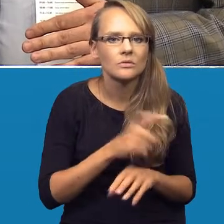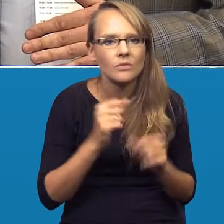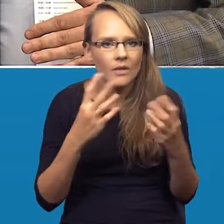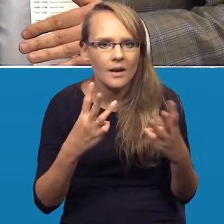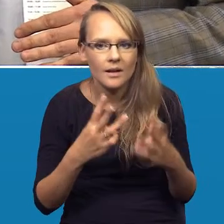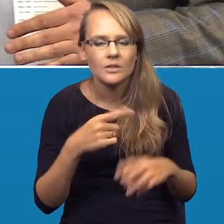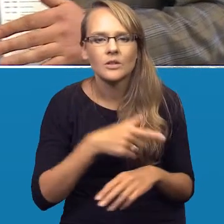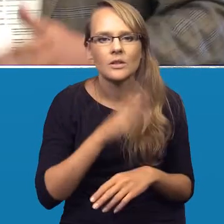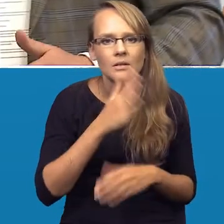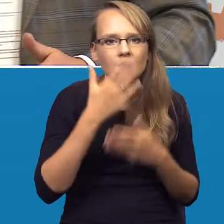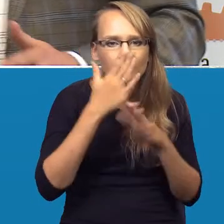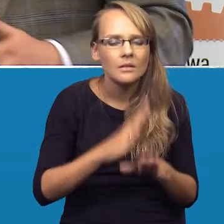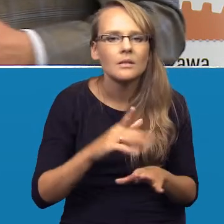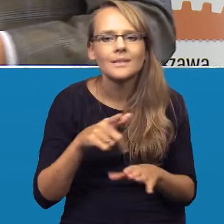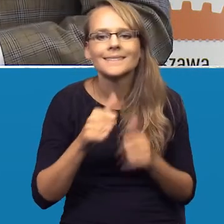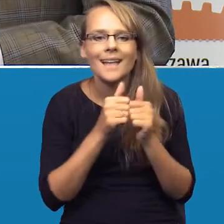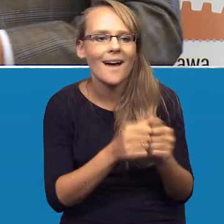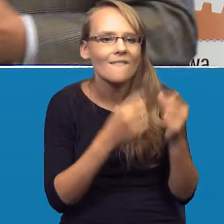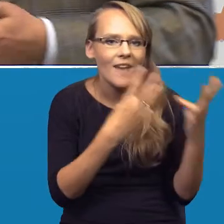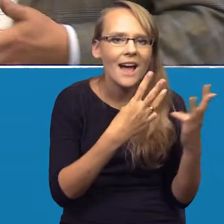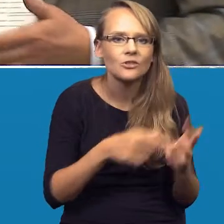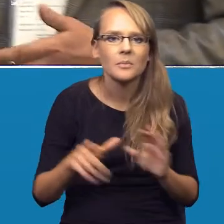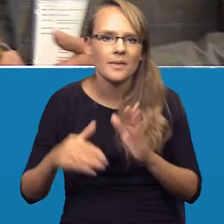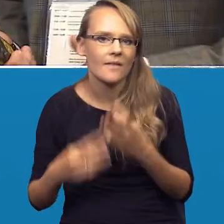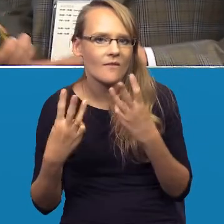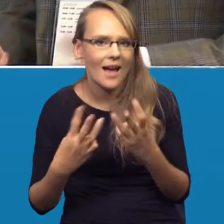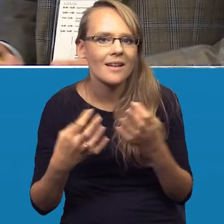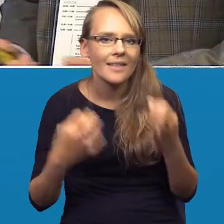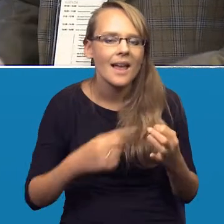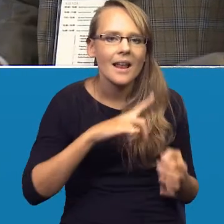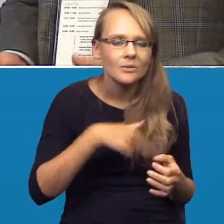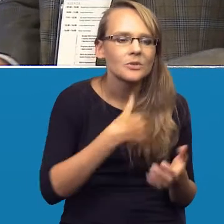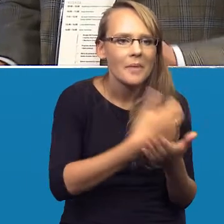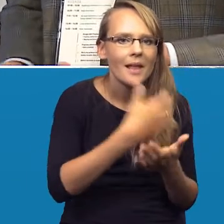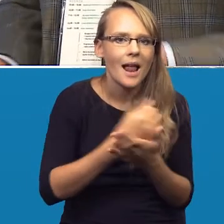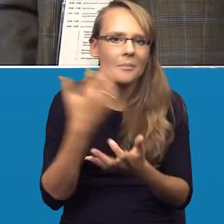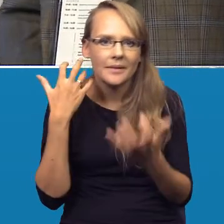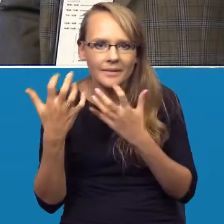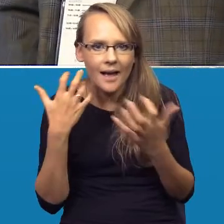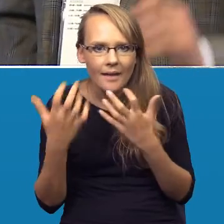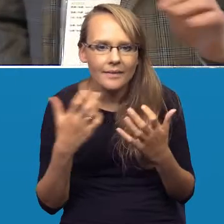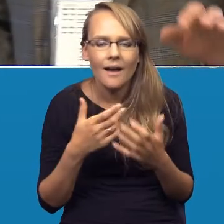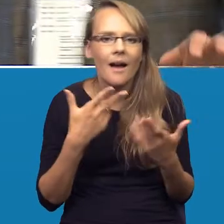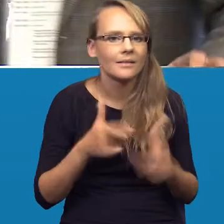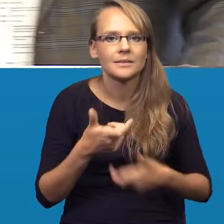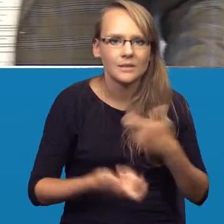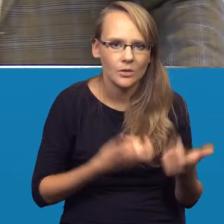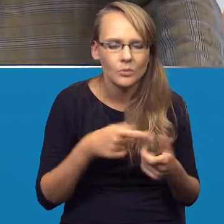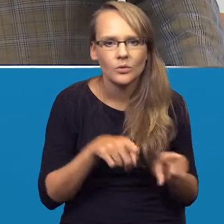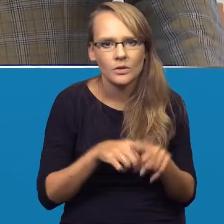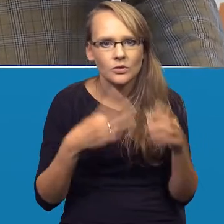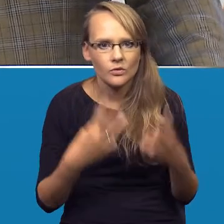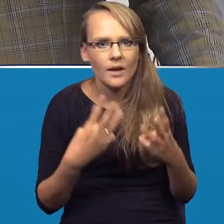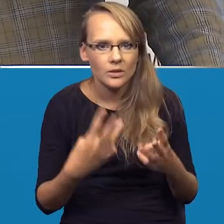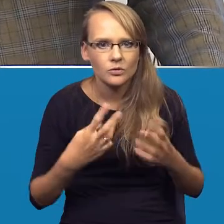będą priorytety, które są zadania ważne, a które są mniej ważne. W tej chwili zbieramy tylko te dane, natomiast nic z nimi nie robimy. To jest też bardzo